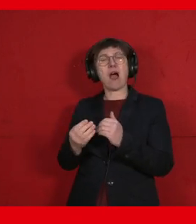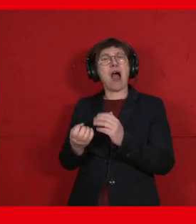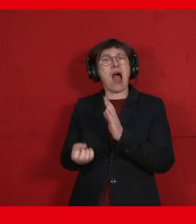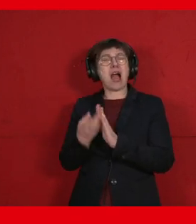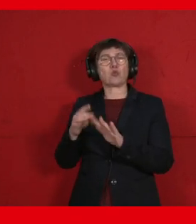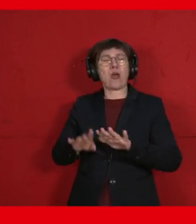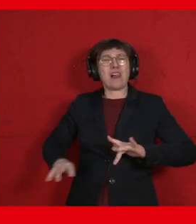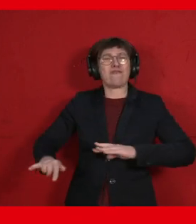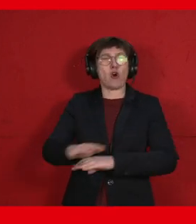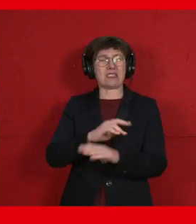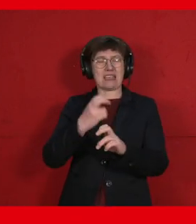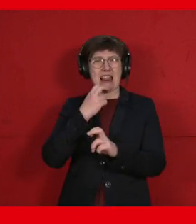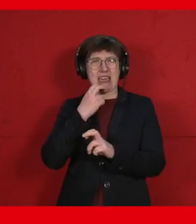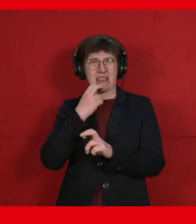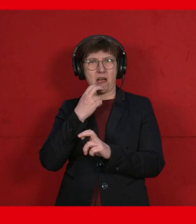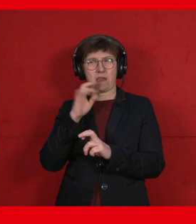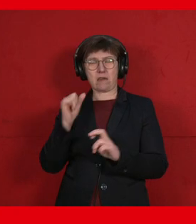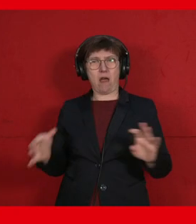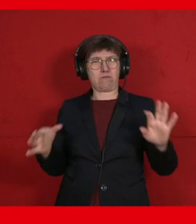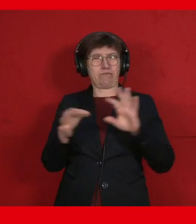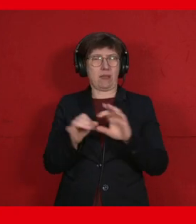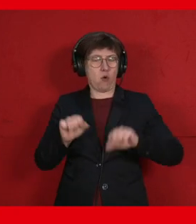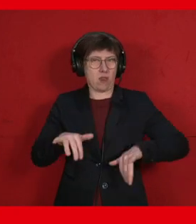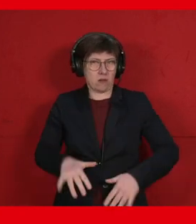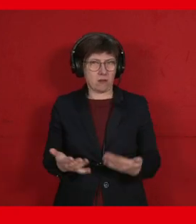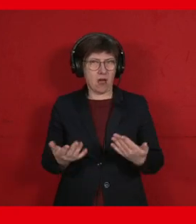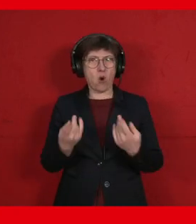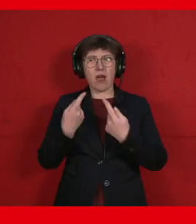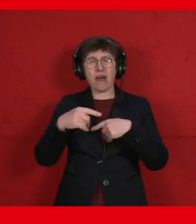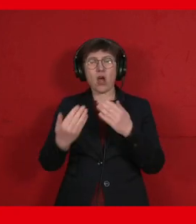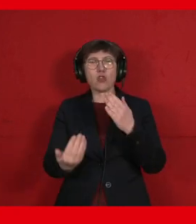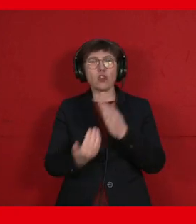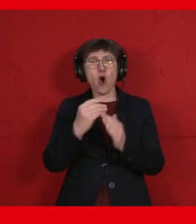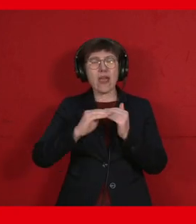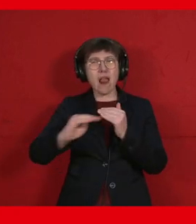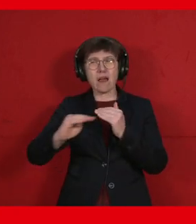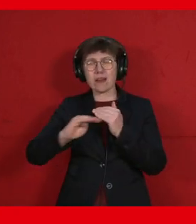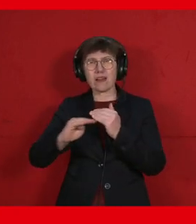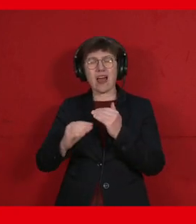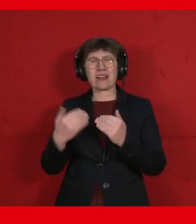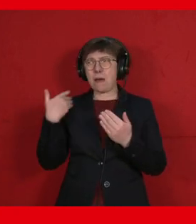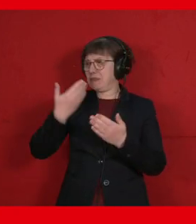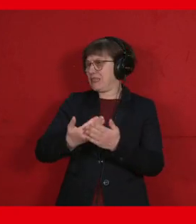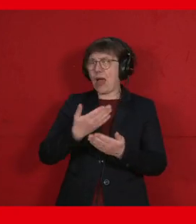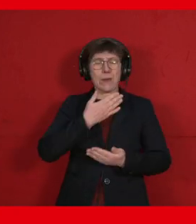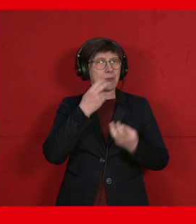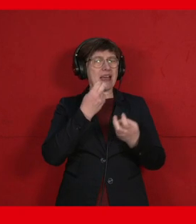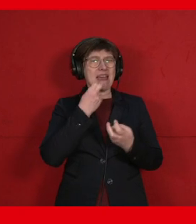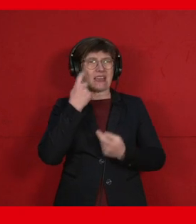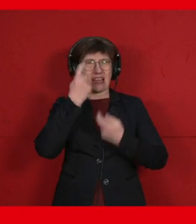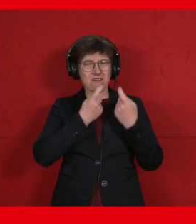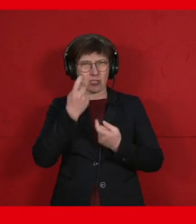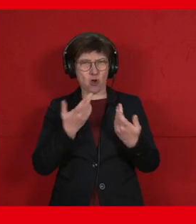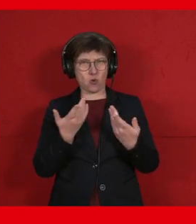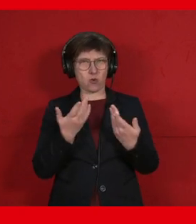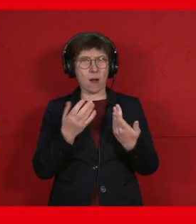fossilen Energieträgern versorgen. Könnte das eine Option sein, aber eben auch mit vielen anderen neuen Ländern, die uns aktuell noch gar nicht mit Energie versorgen, aber die